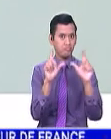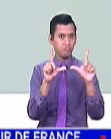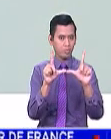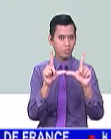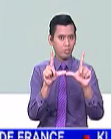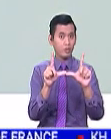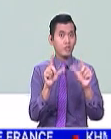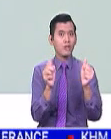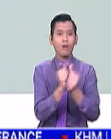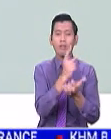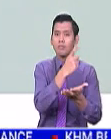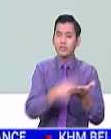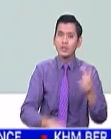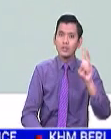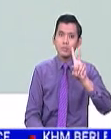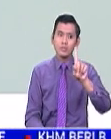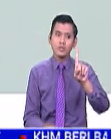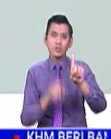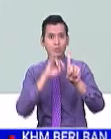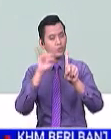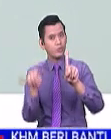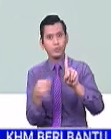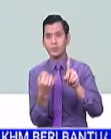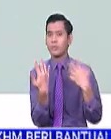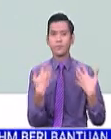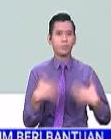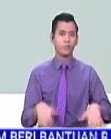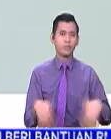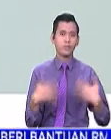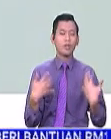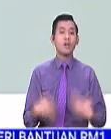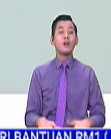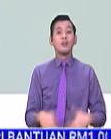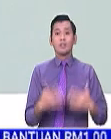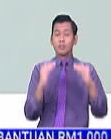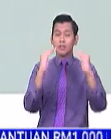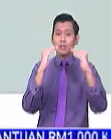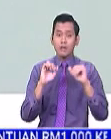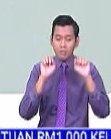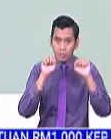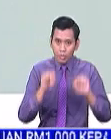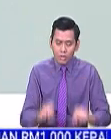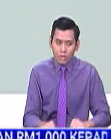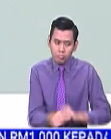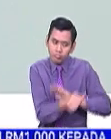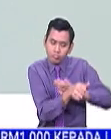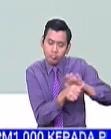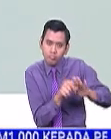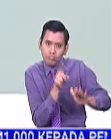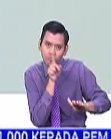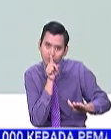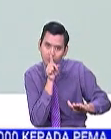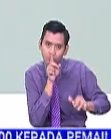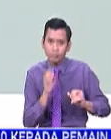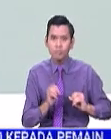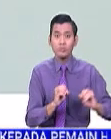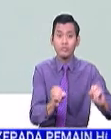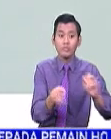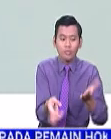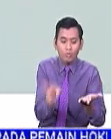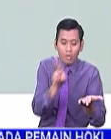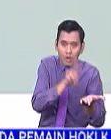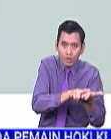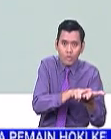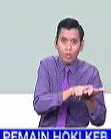jumlah 1 vs 1 juta kemudian mereka mengaburi operasi mereka record kutipan